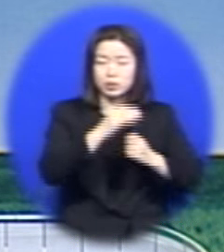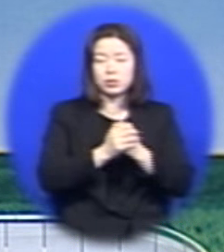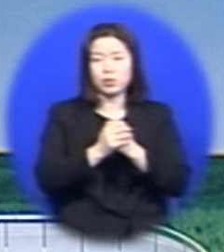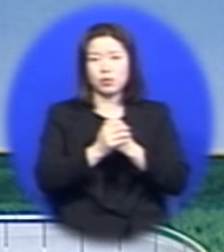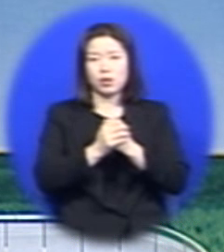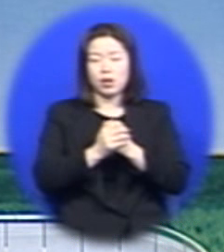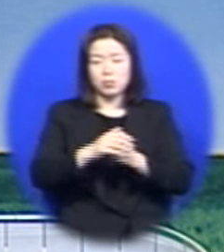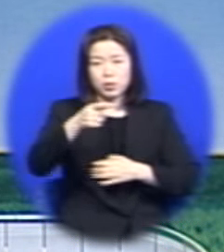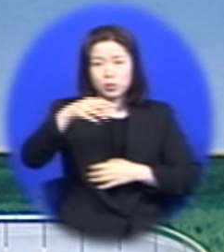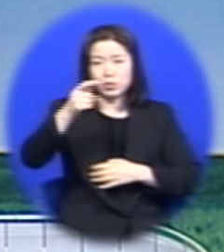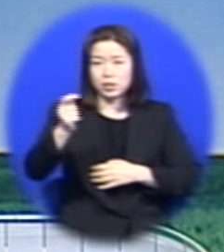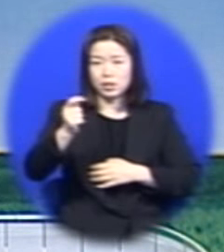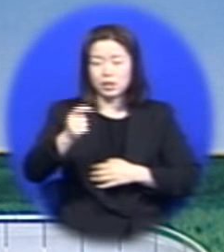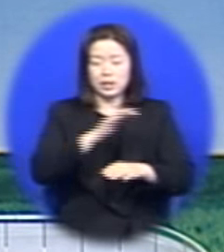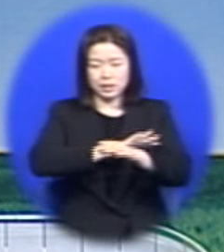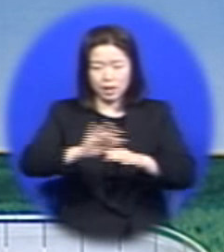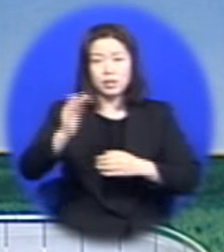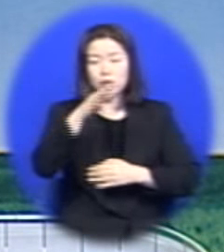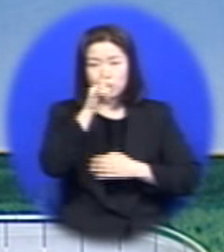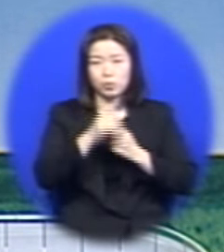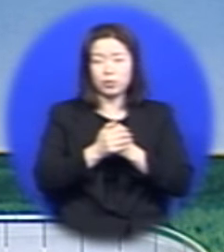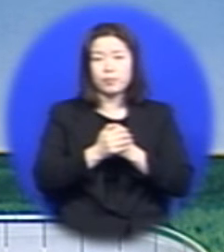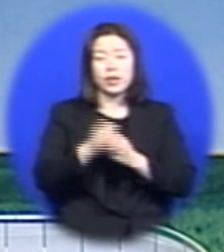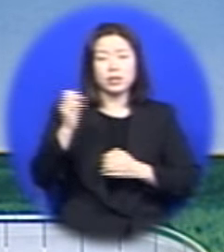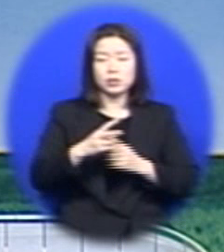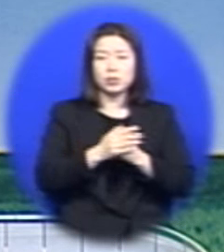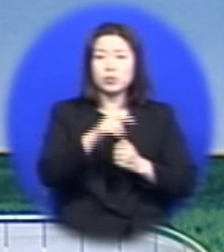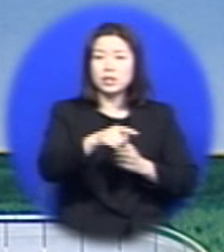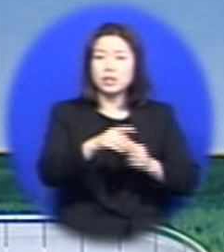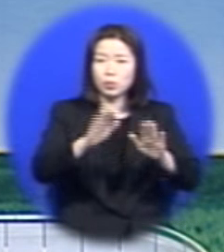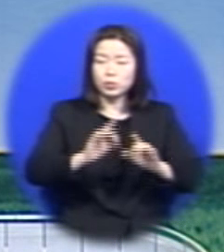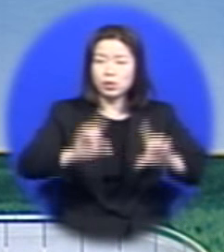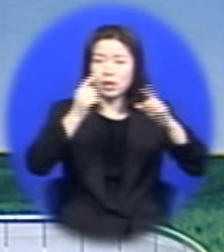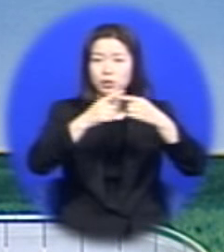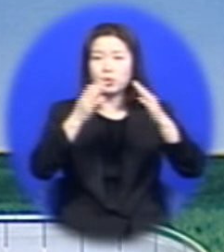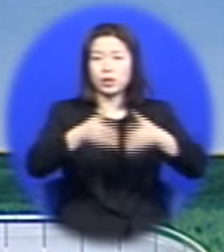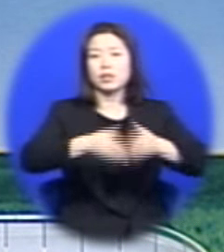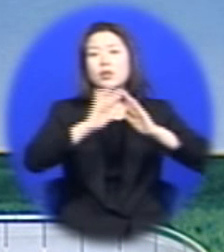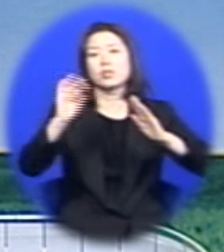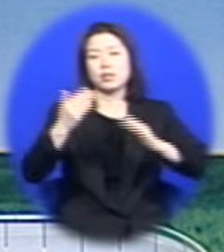큐티가 정착되었습니다. 그리고 오늘날 이 교회가 세워진 거예요.